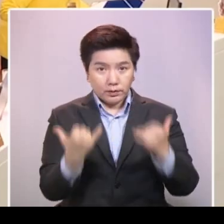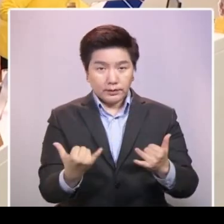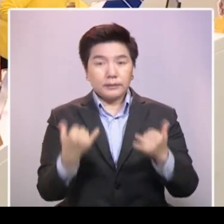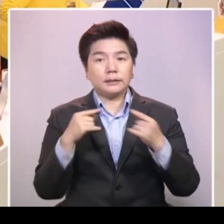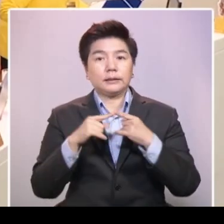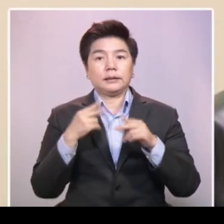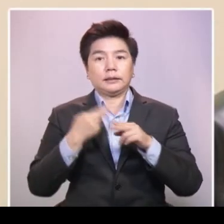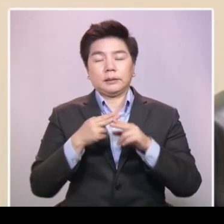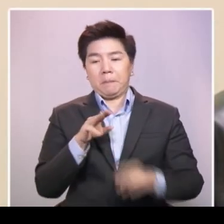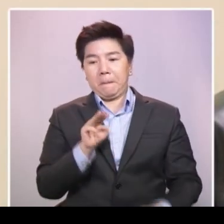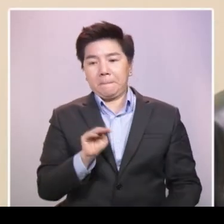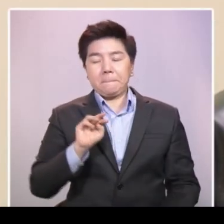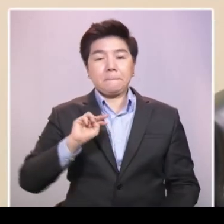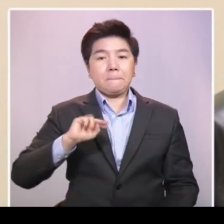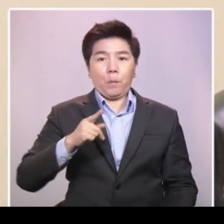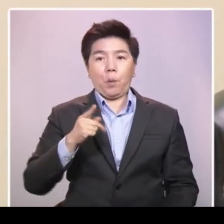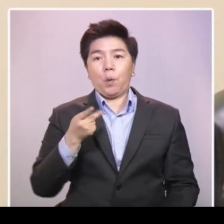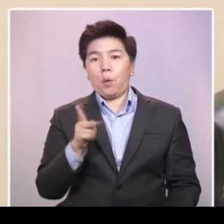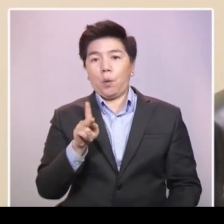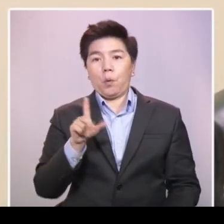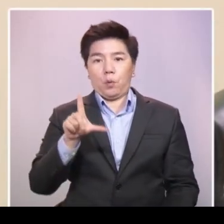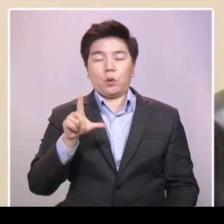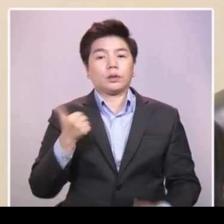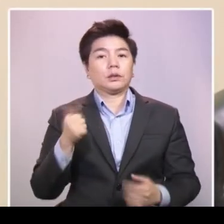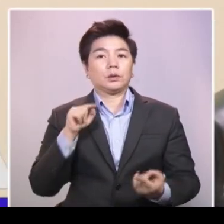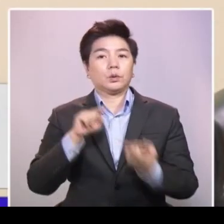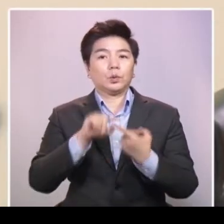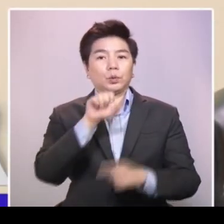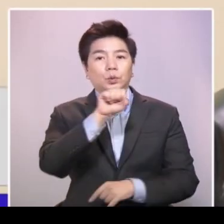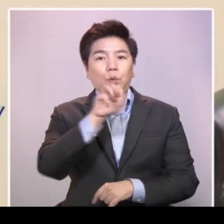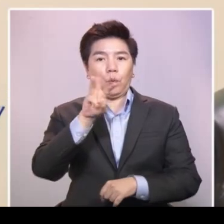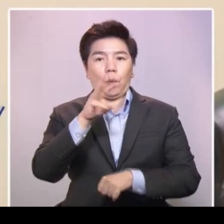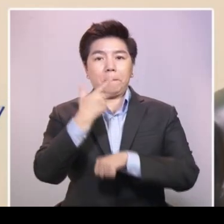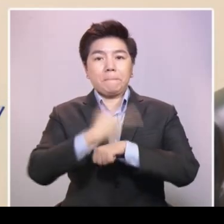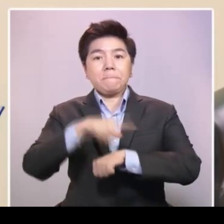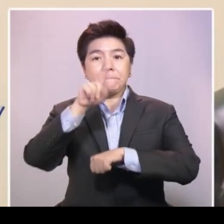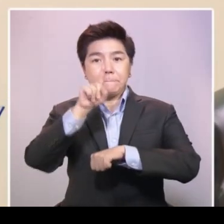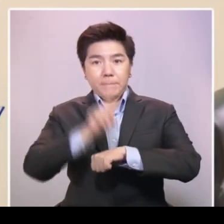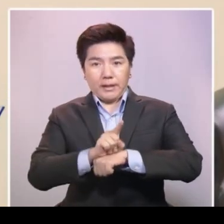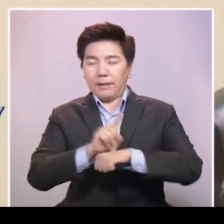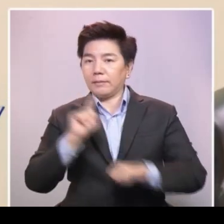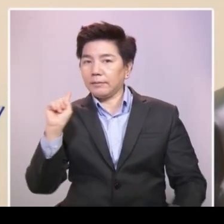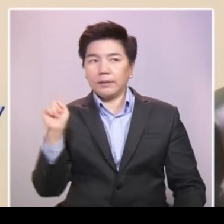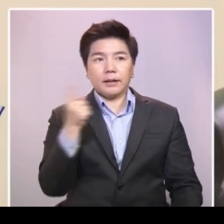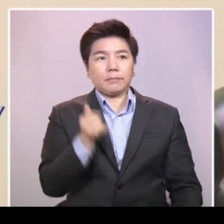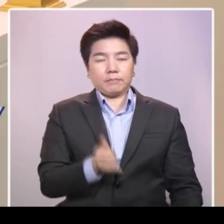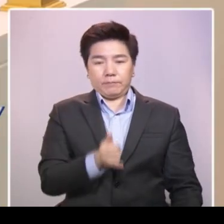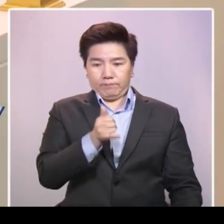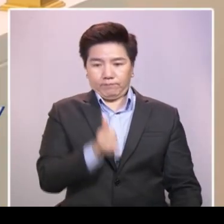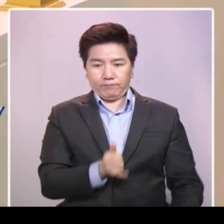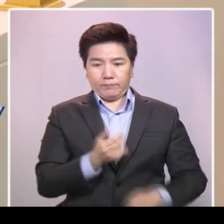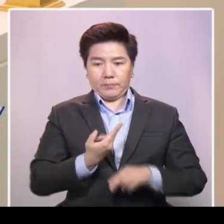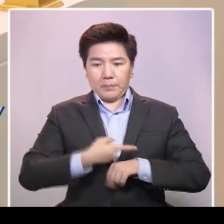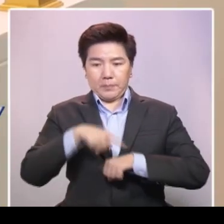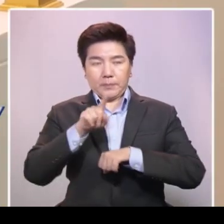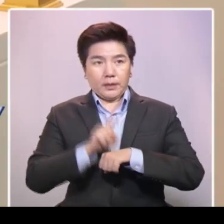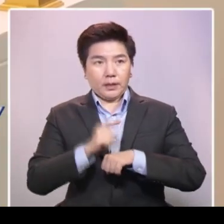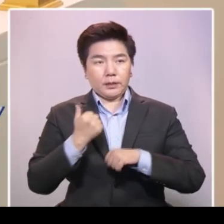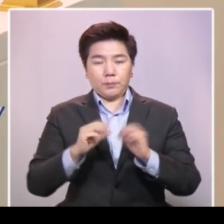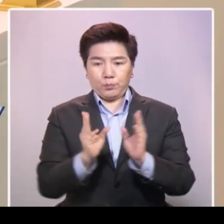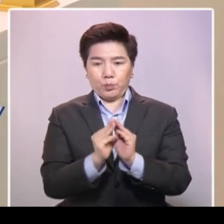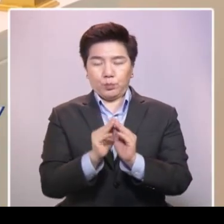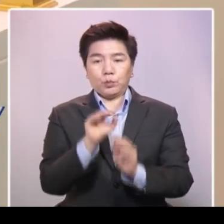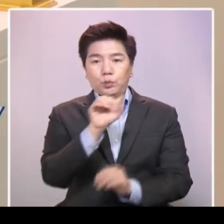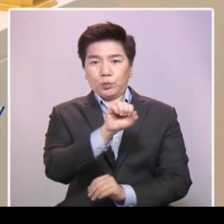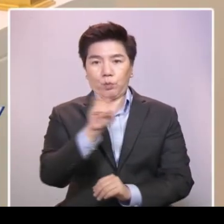ซึ่งมีนายมงคลสุระสัจจะประธานวุฒิสภานั่งเป็นประธานการประชุมเป็นครั้งแรกเลยค่ะโดยหลังจากที่ประชุม